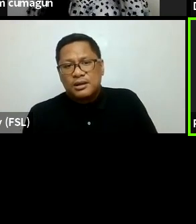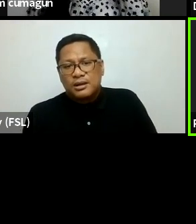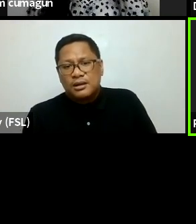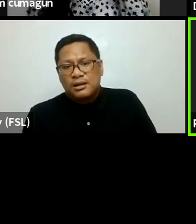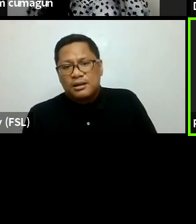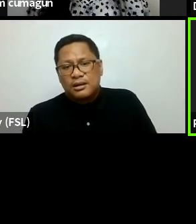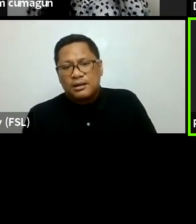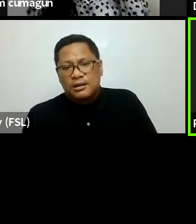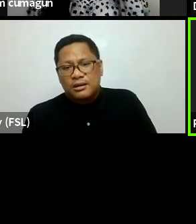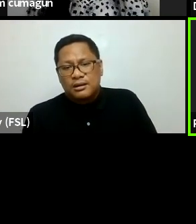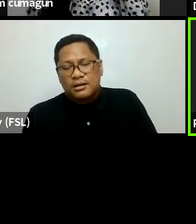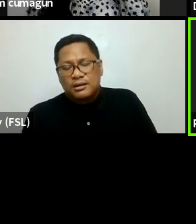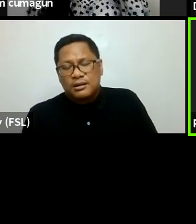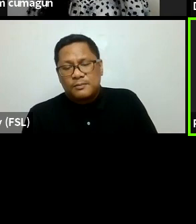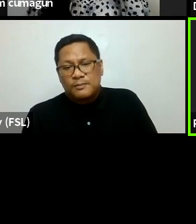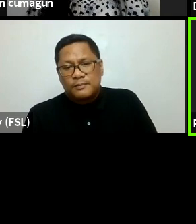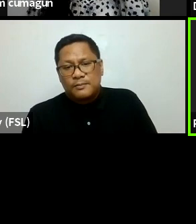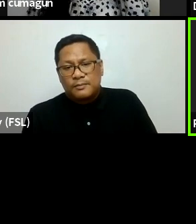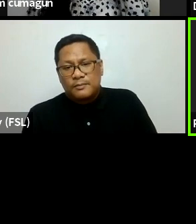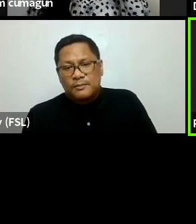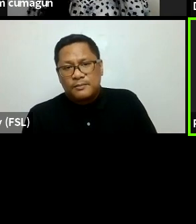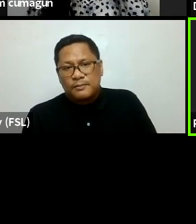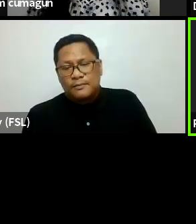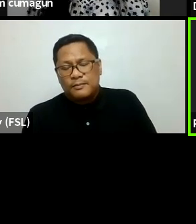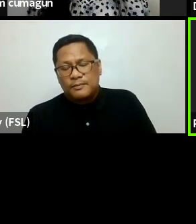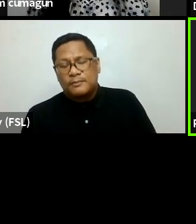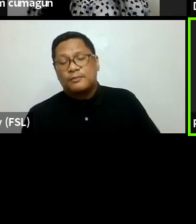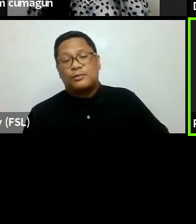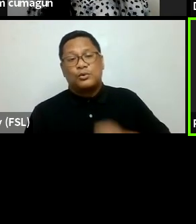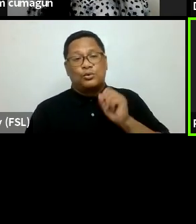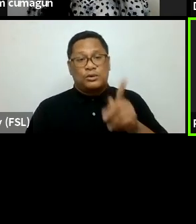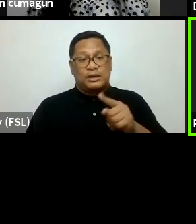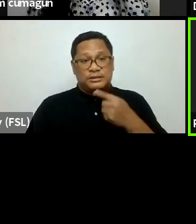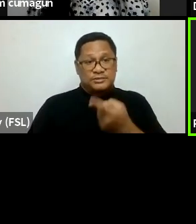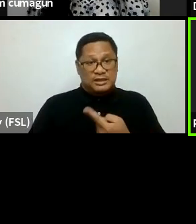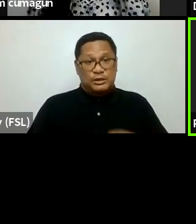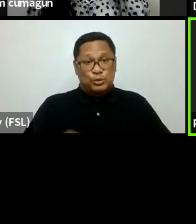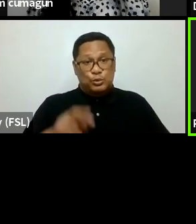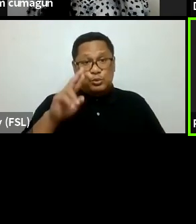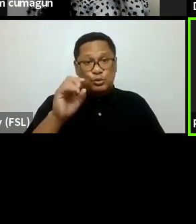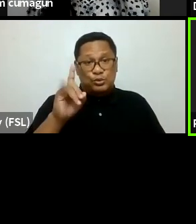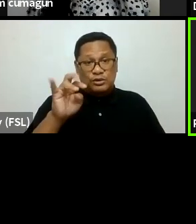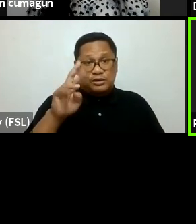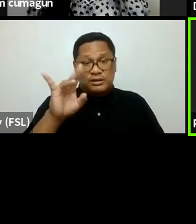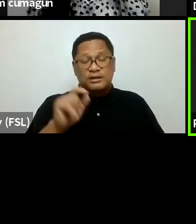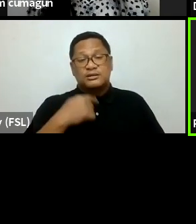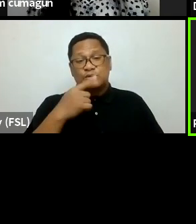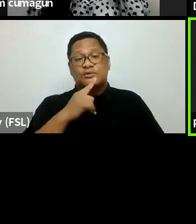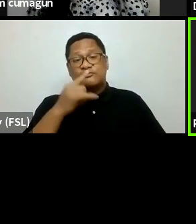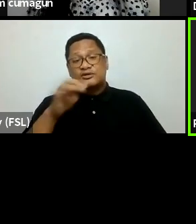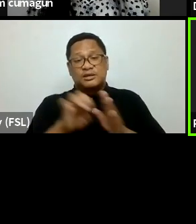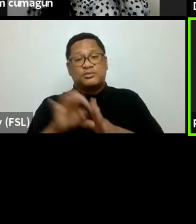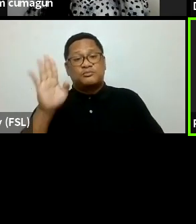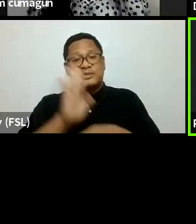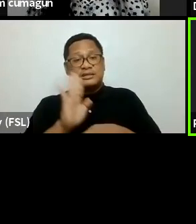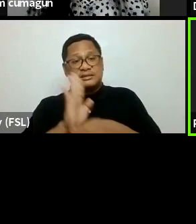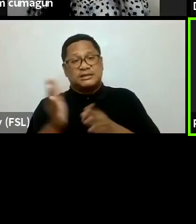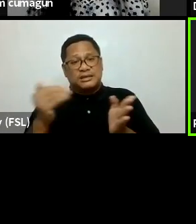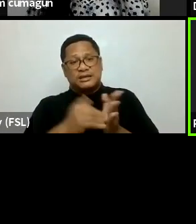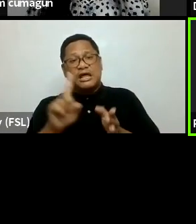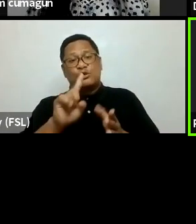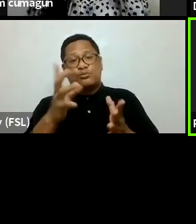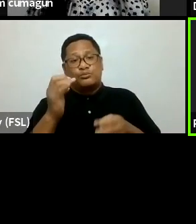Ayan. Okay. Okay, so Roderick, kung magbi-business ka ulit, anong business ang gusto